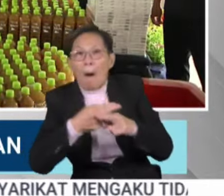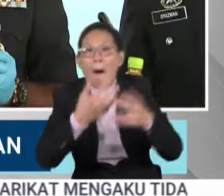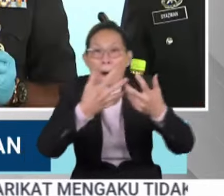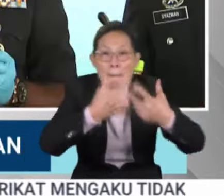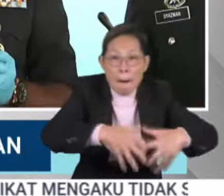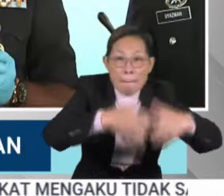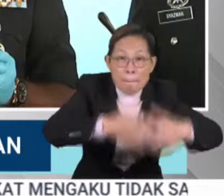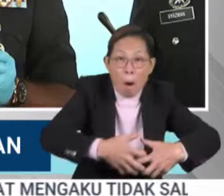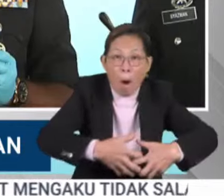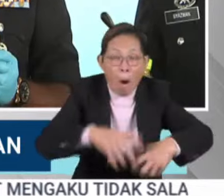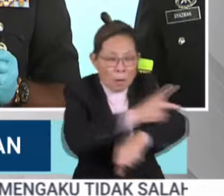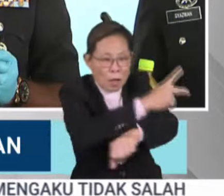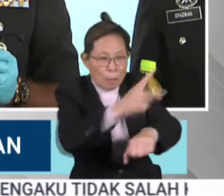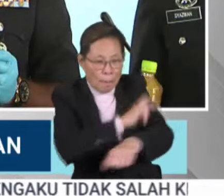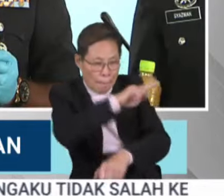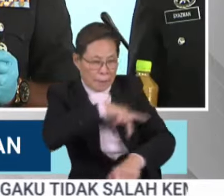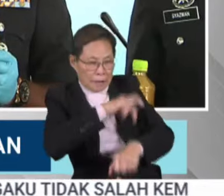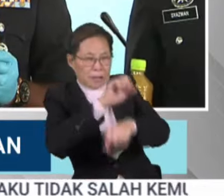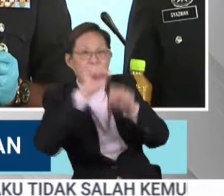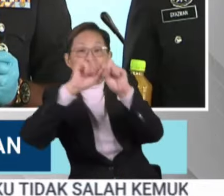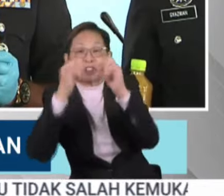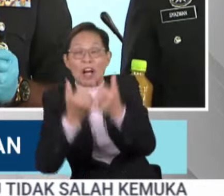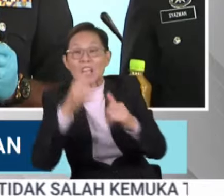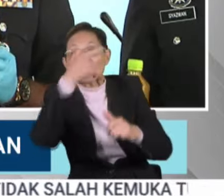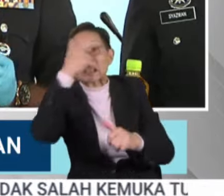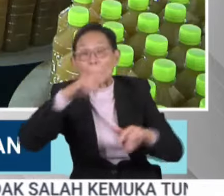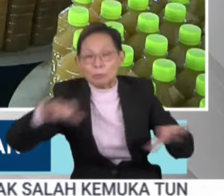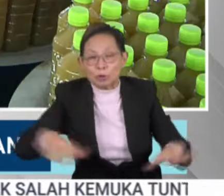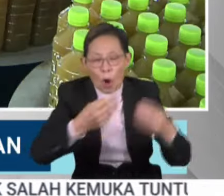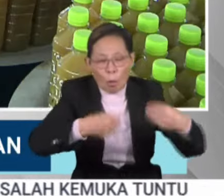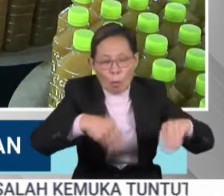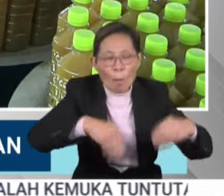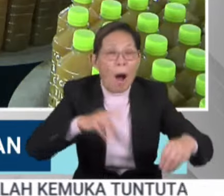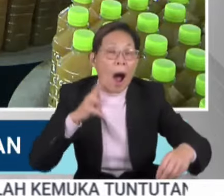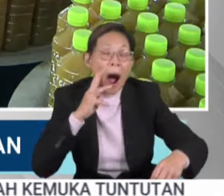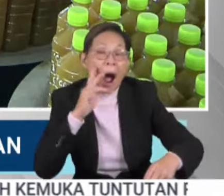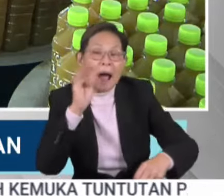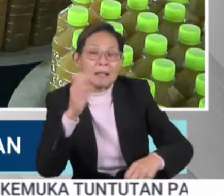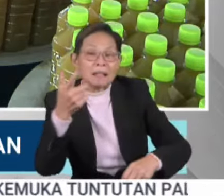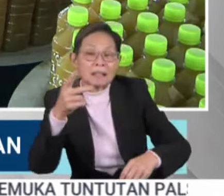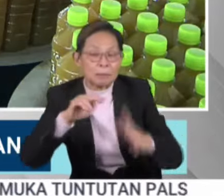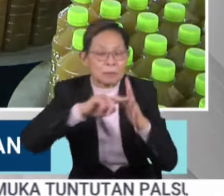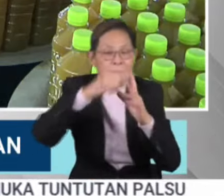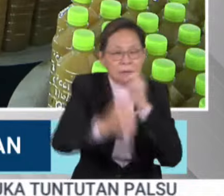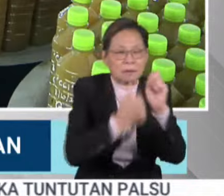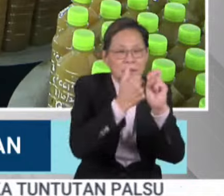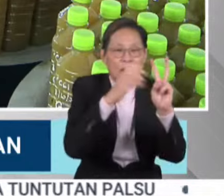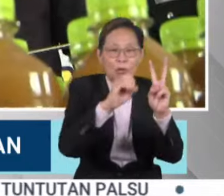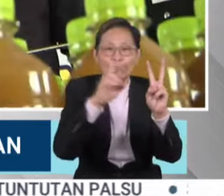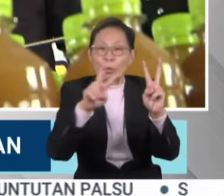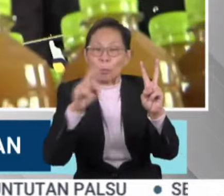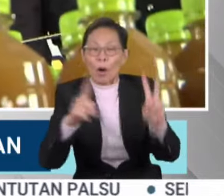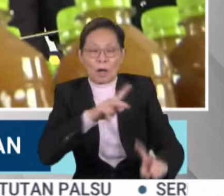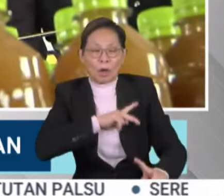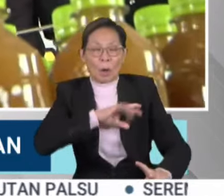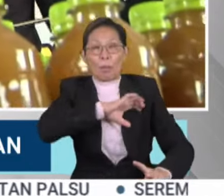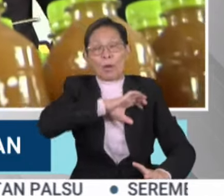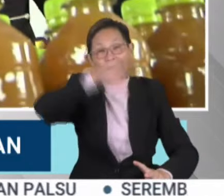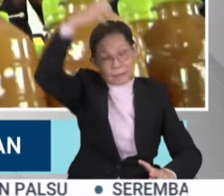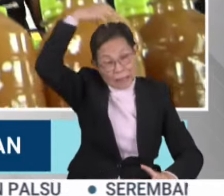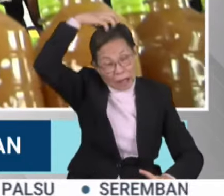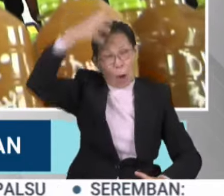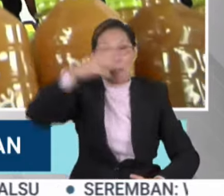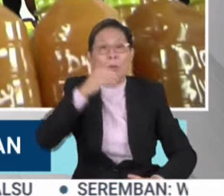Landscape Kebun, pemilik syarikat ditahan kerana menjalankan kegiatan menjual air ketum sejak tahun 2021. Ketua Polis Selangor